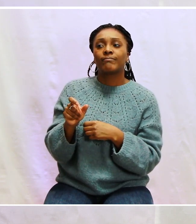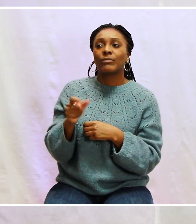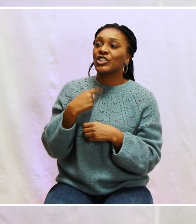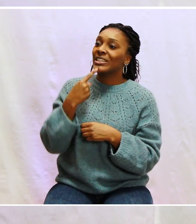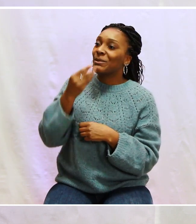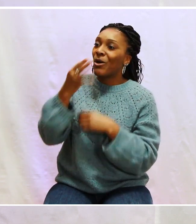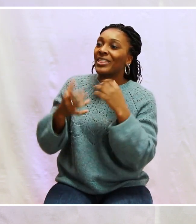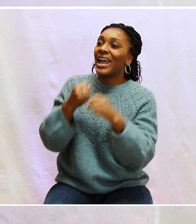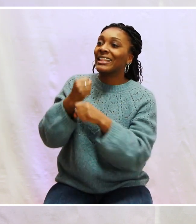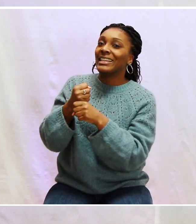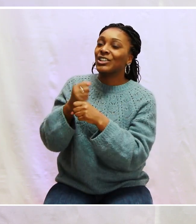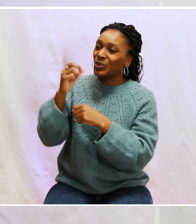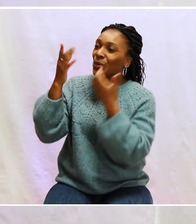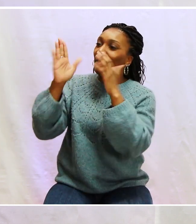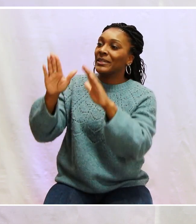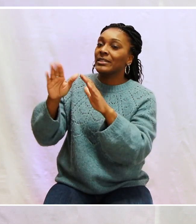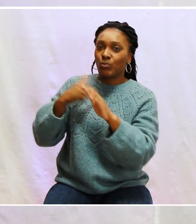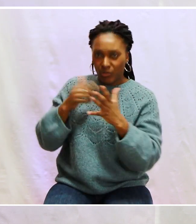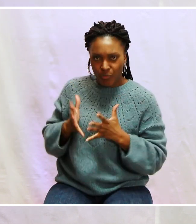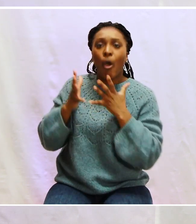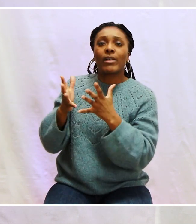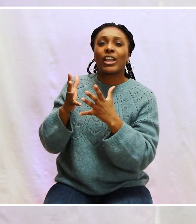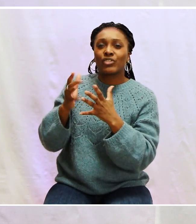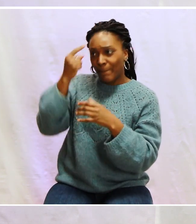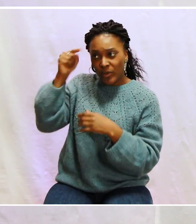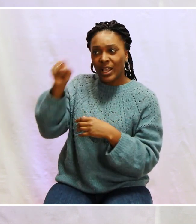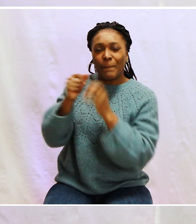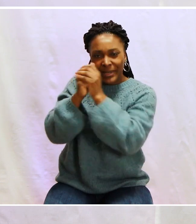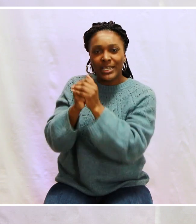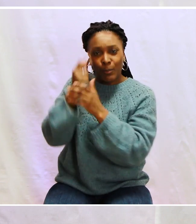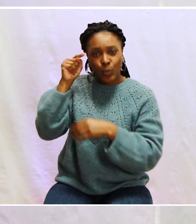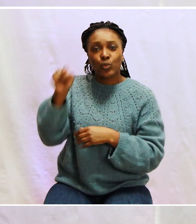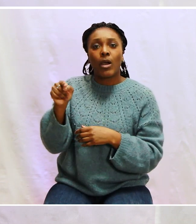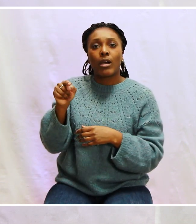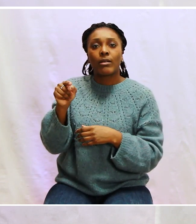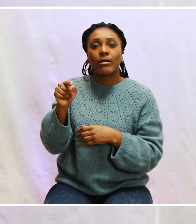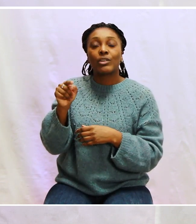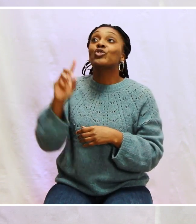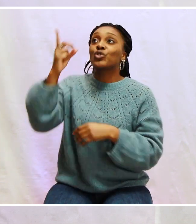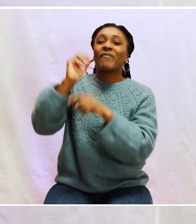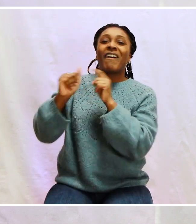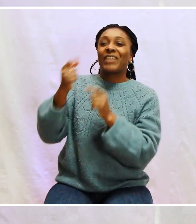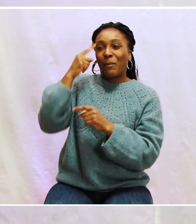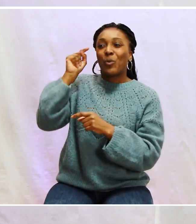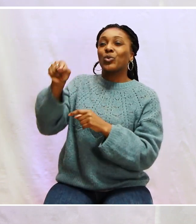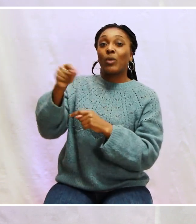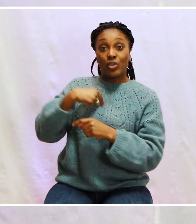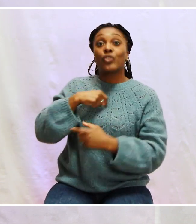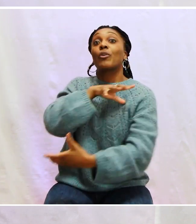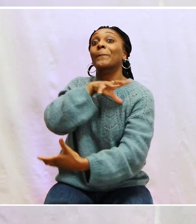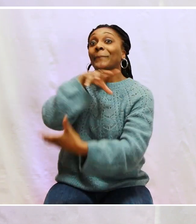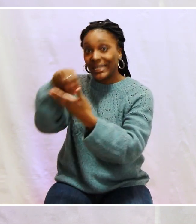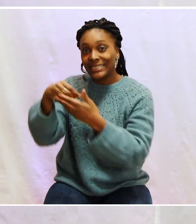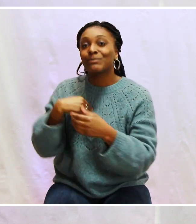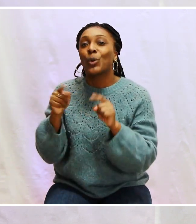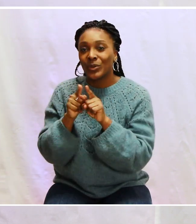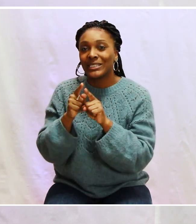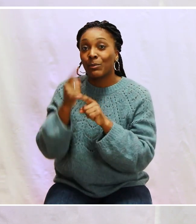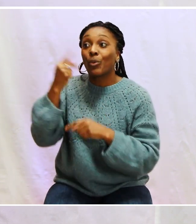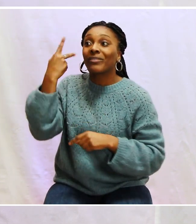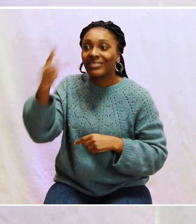viens de souhaiter que Dieu te bénisse cette année. C'est pas seulement Dieu va faire, mais je veux être participant avec Dieu